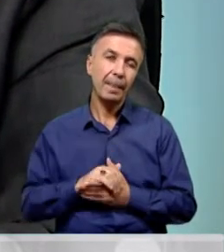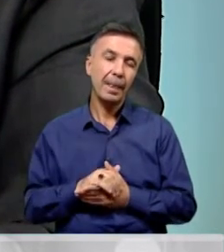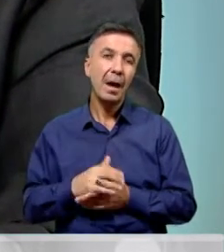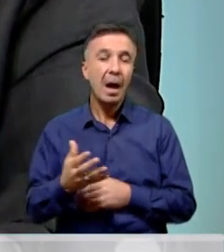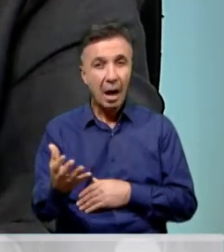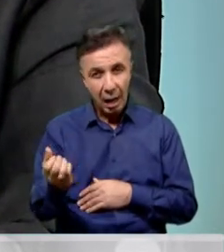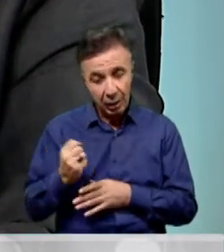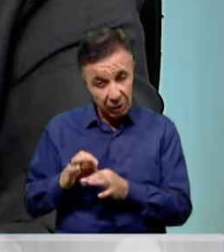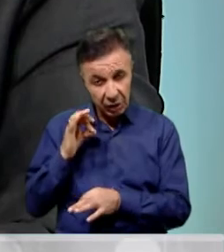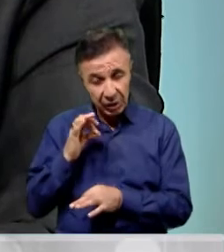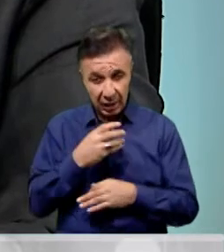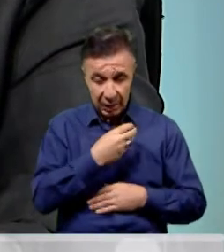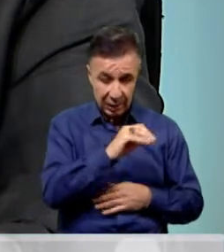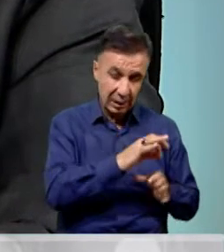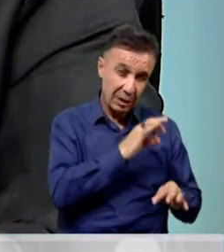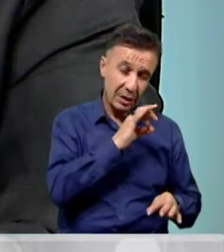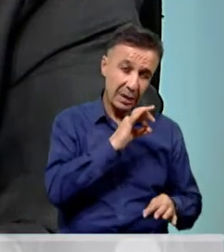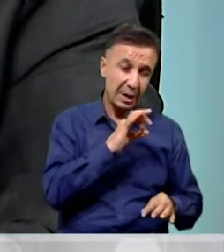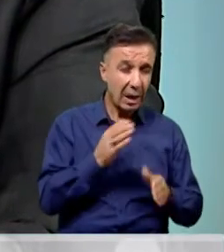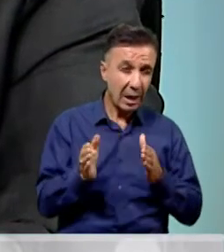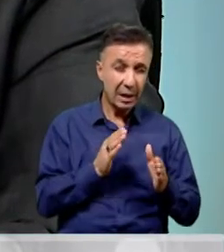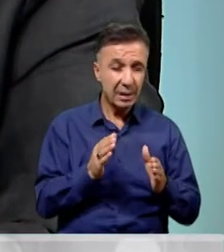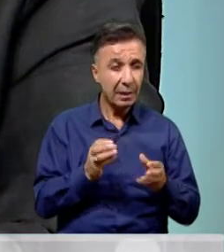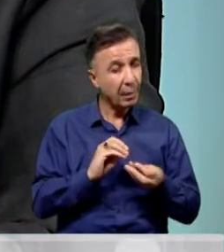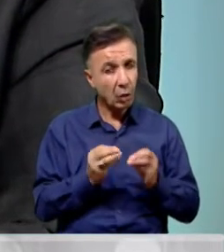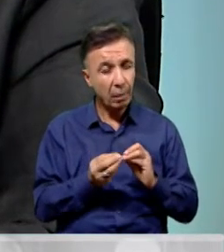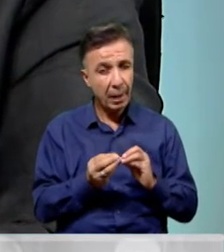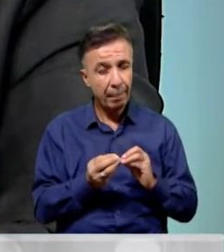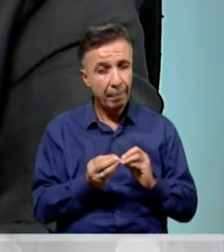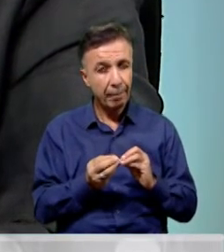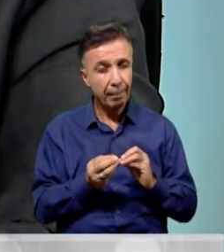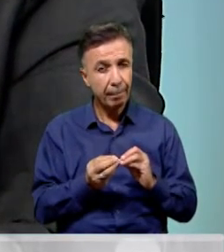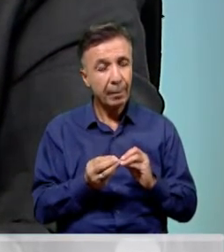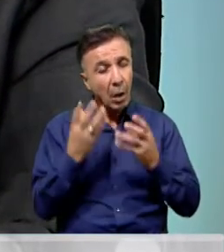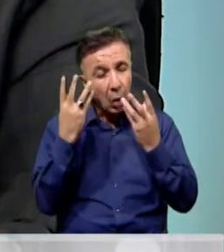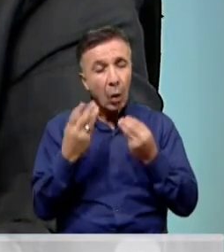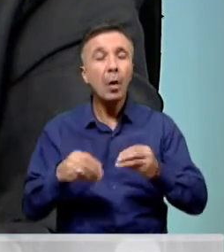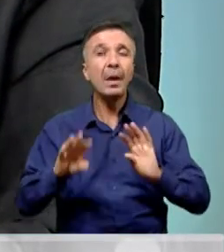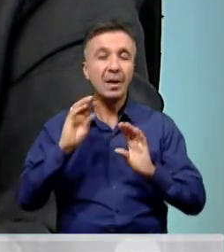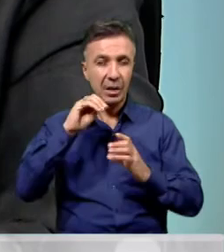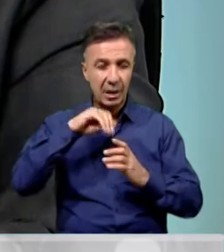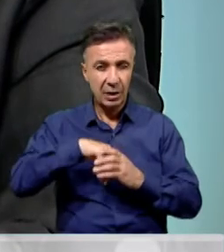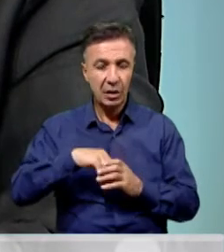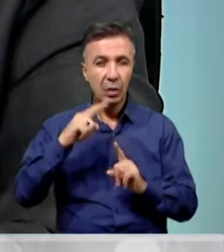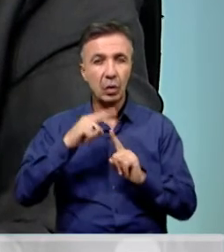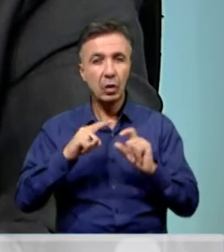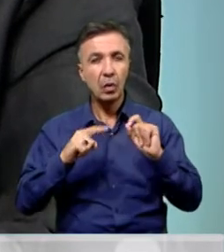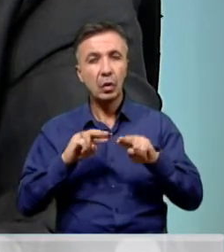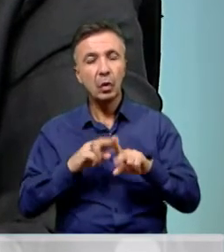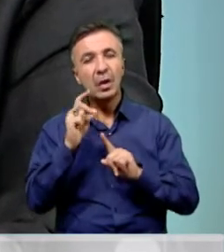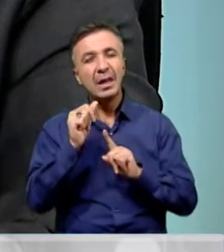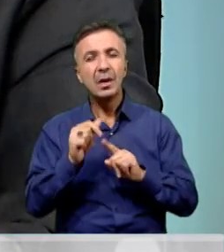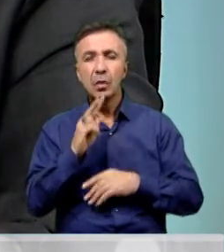alıcıyla satıcı arasında bir Niza ve ihtilafa sebep olmayacağı için e TOKİ'nin bu son kampanyası